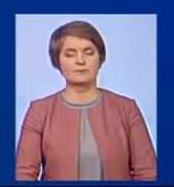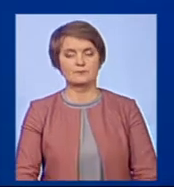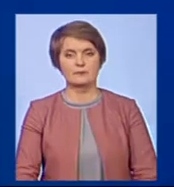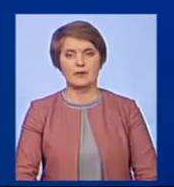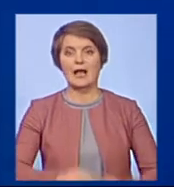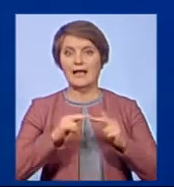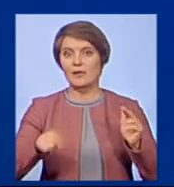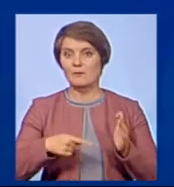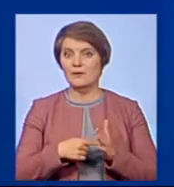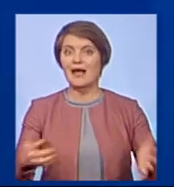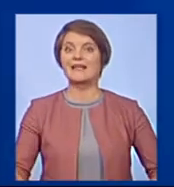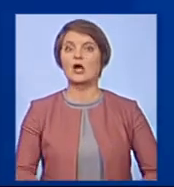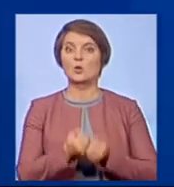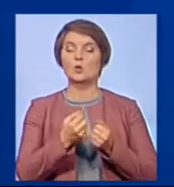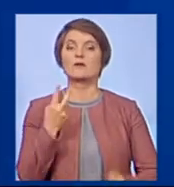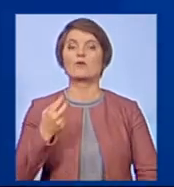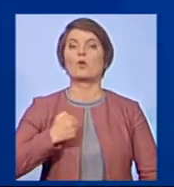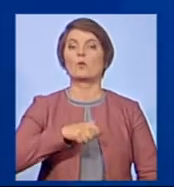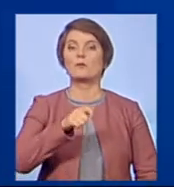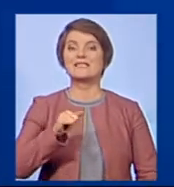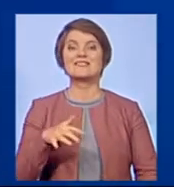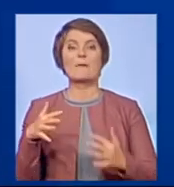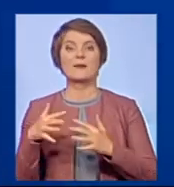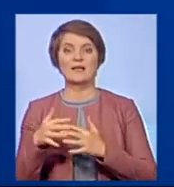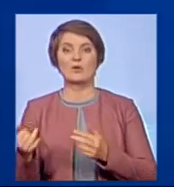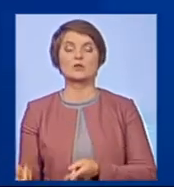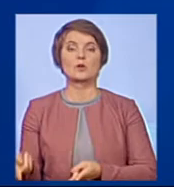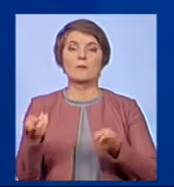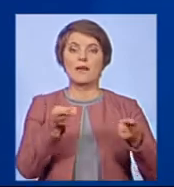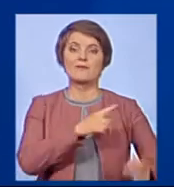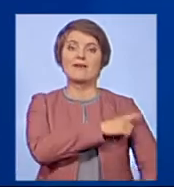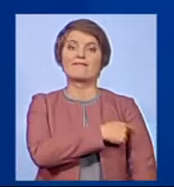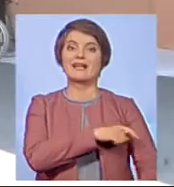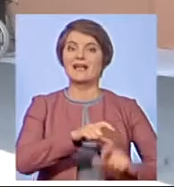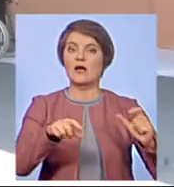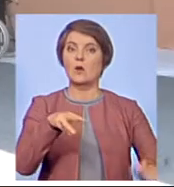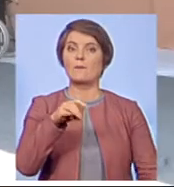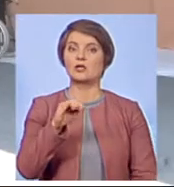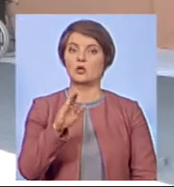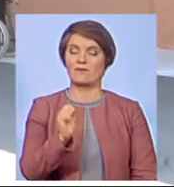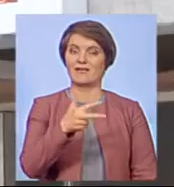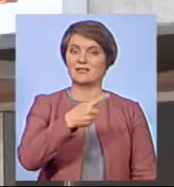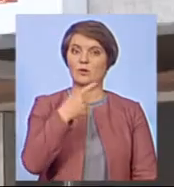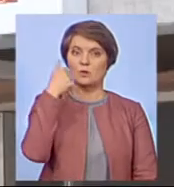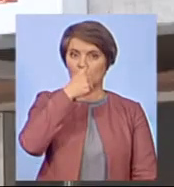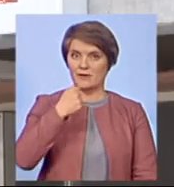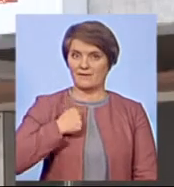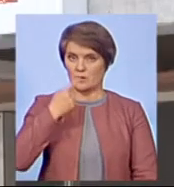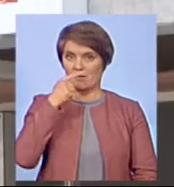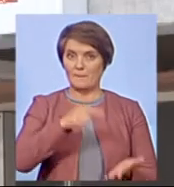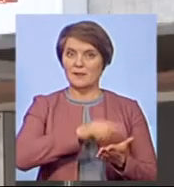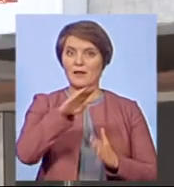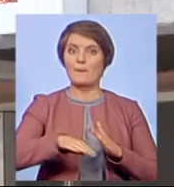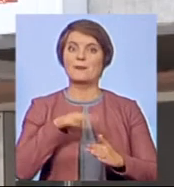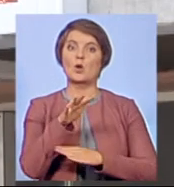У Дніпрі рятують двох бійців з передової. Сьогодні їх доправили до лікарні імені Мечникова. 31-річний військовий потрапив під